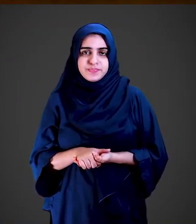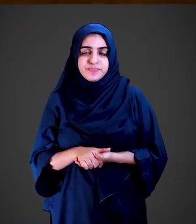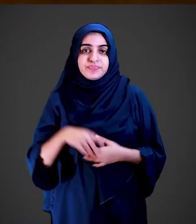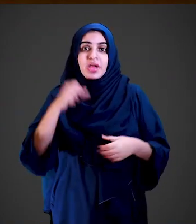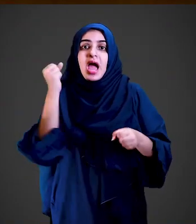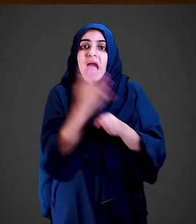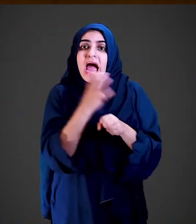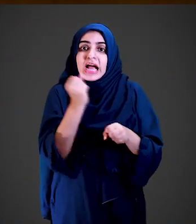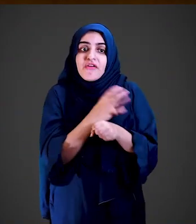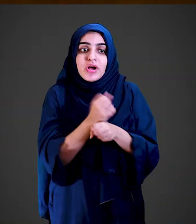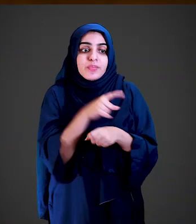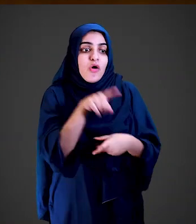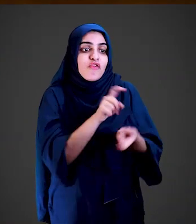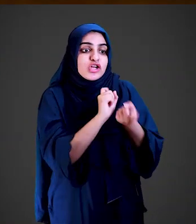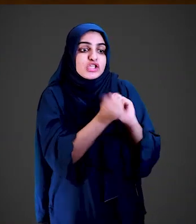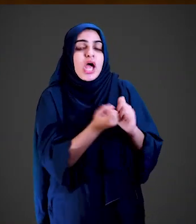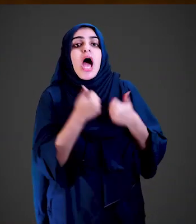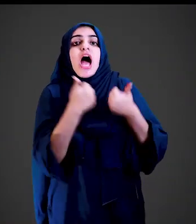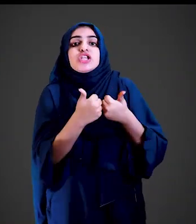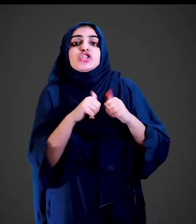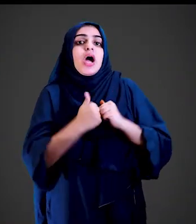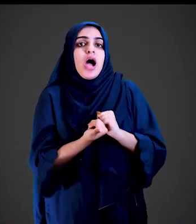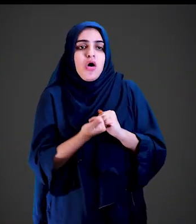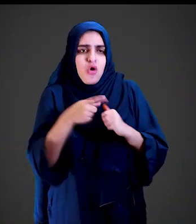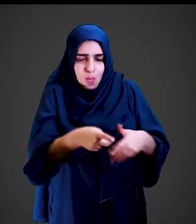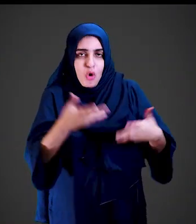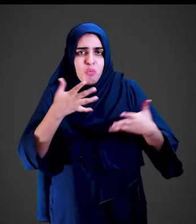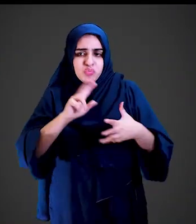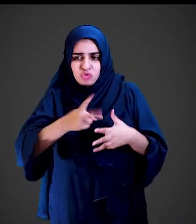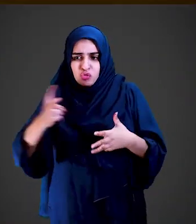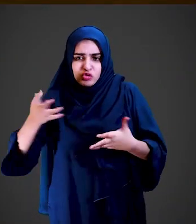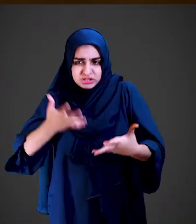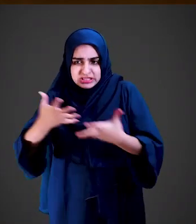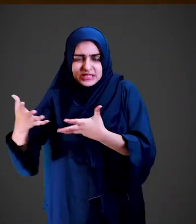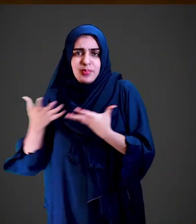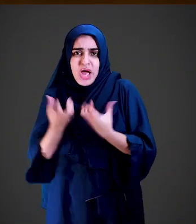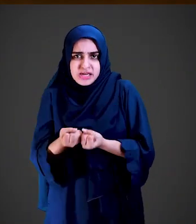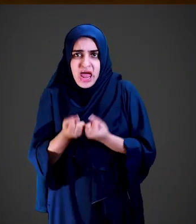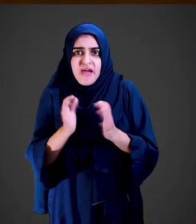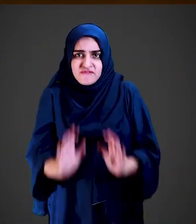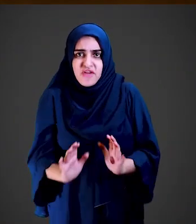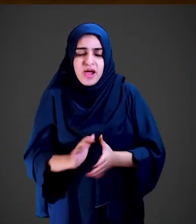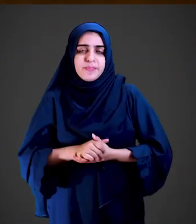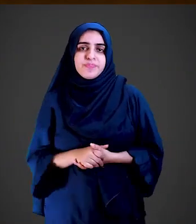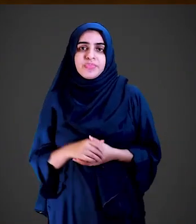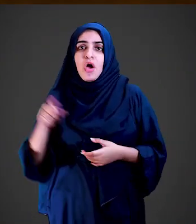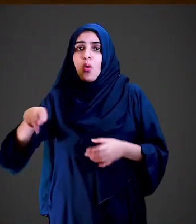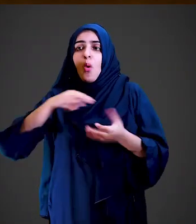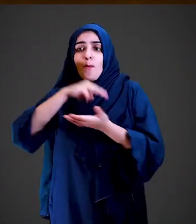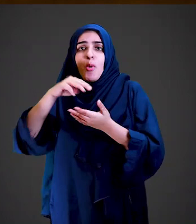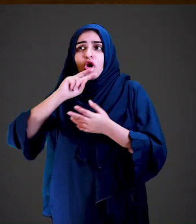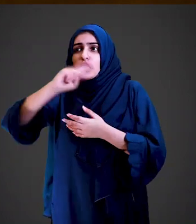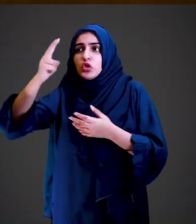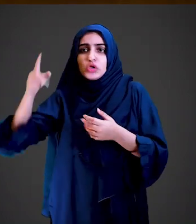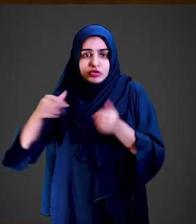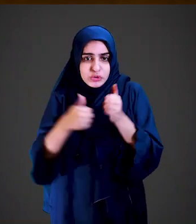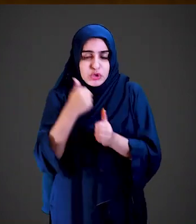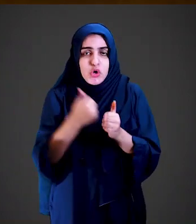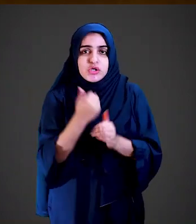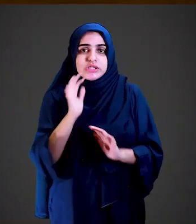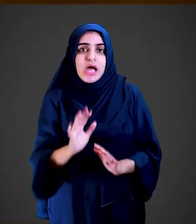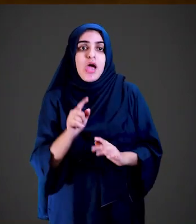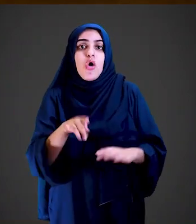گورننس کو بہتر بنانے کے لیے مختلف ٹولز ہوتے ہیں کسی بھی ملک کے لیے جس میں سب سے